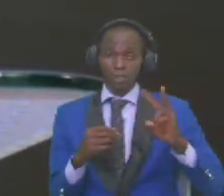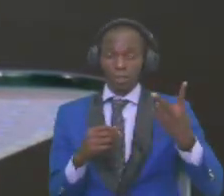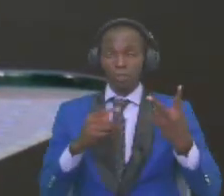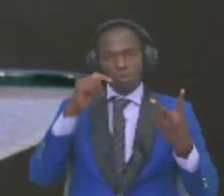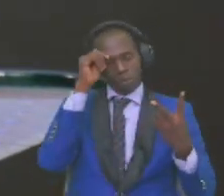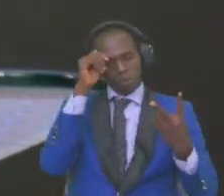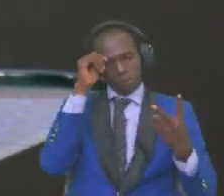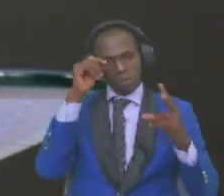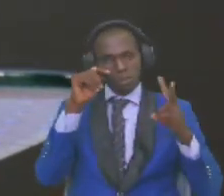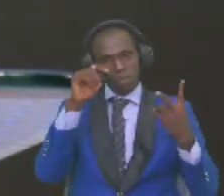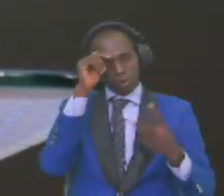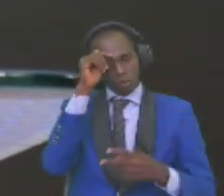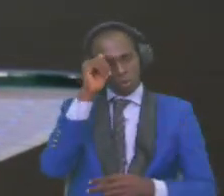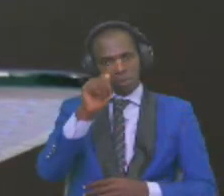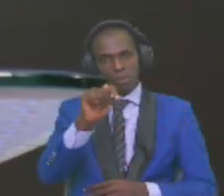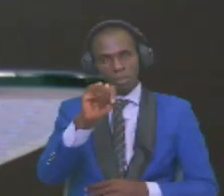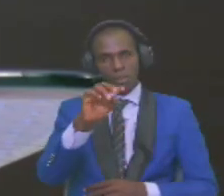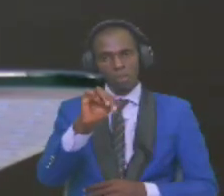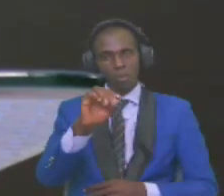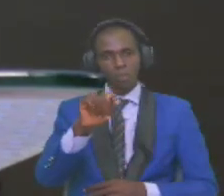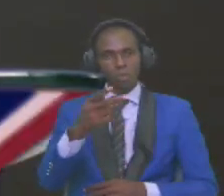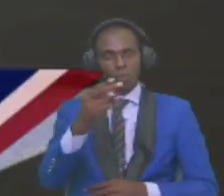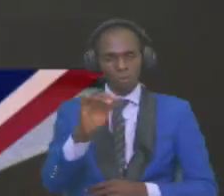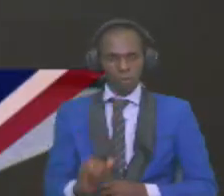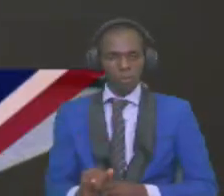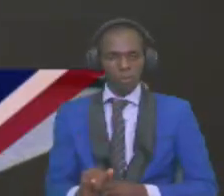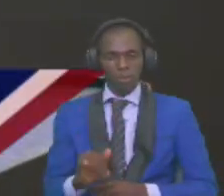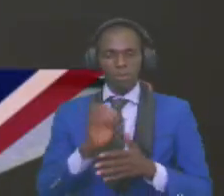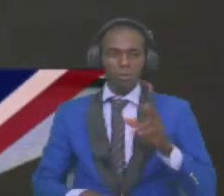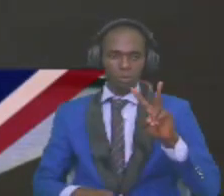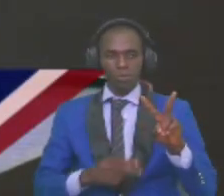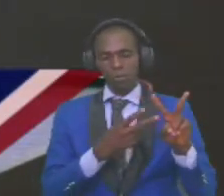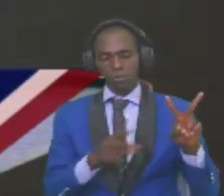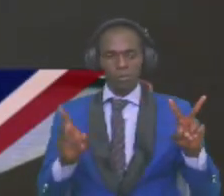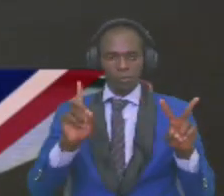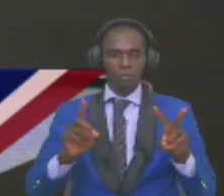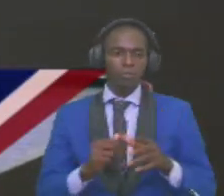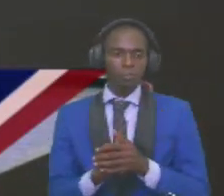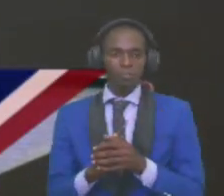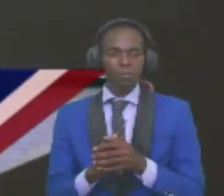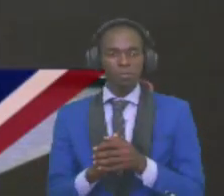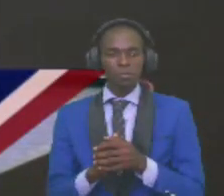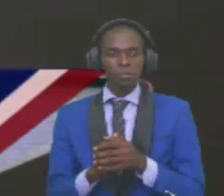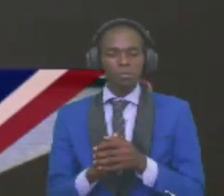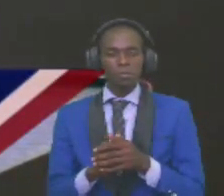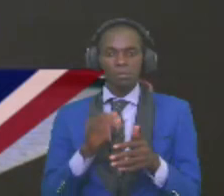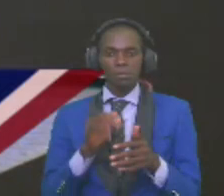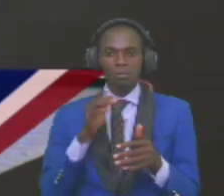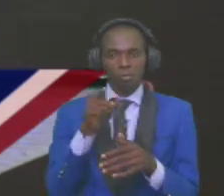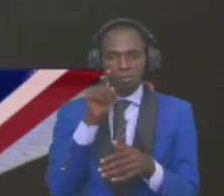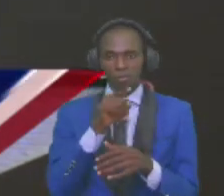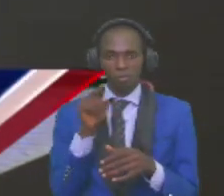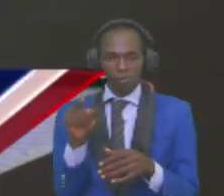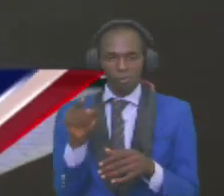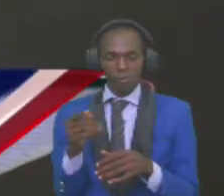anbar deuxièmement timothée deuxième à timothée